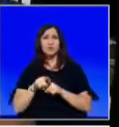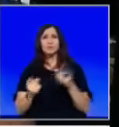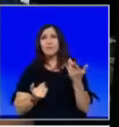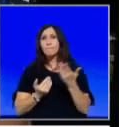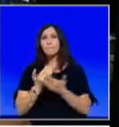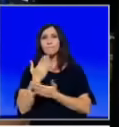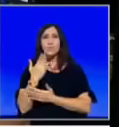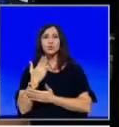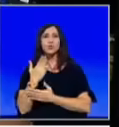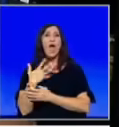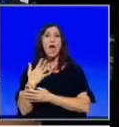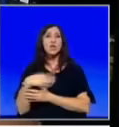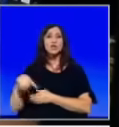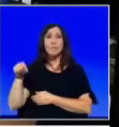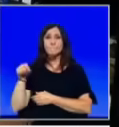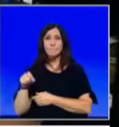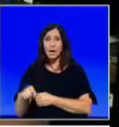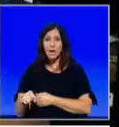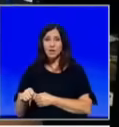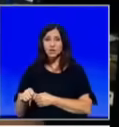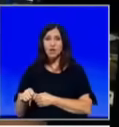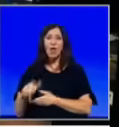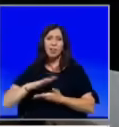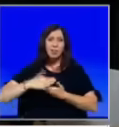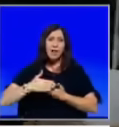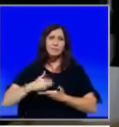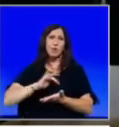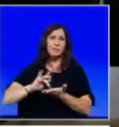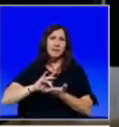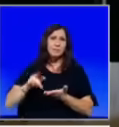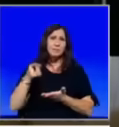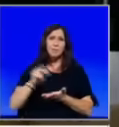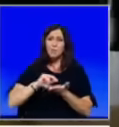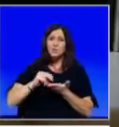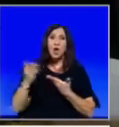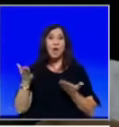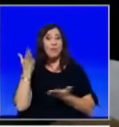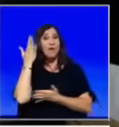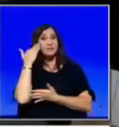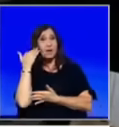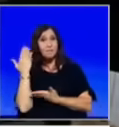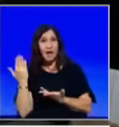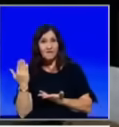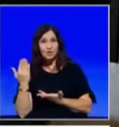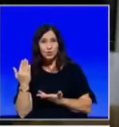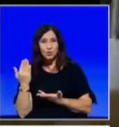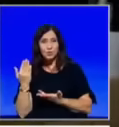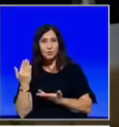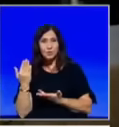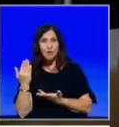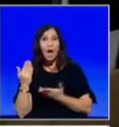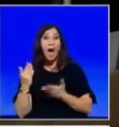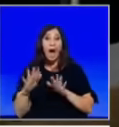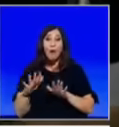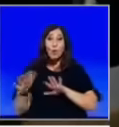от ръчен багаж, от лаптопи, таблети, тук се пише къде е забравено. Ако